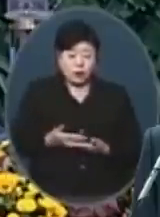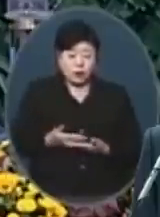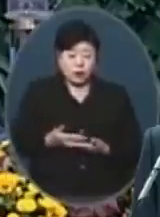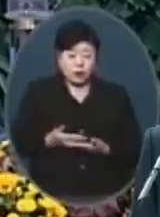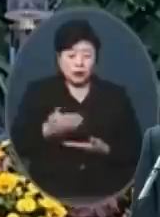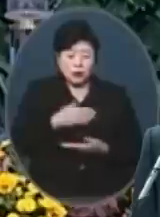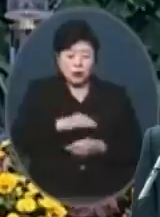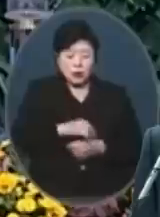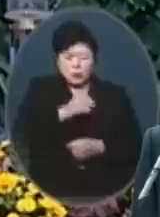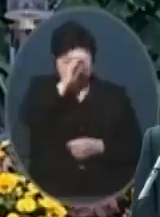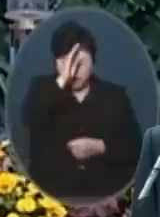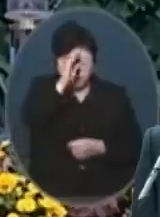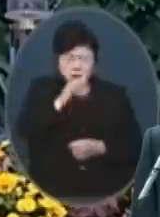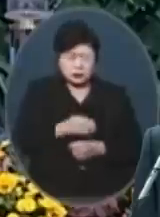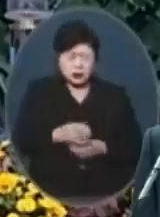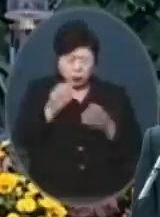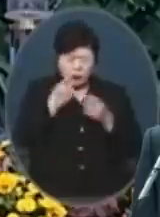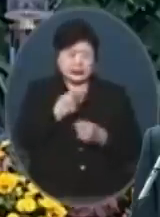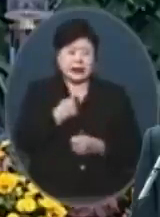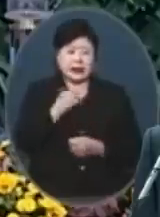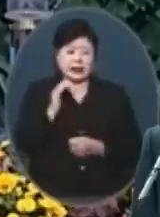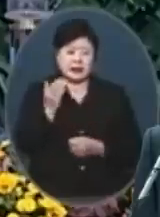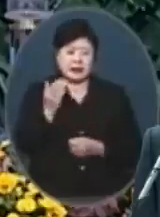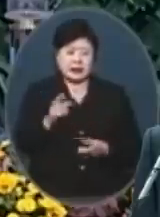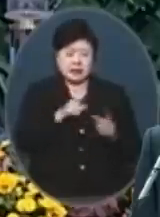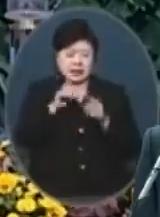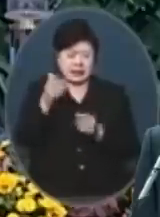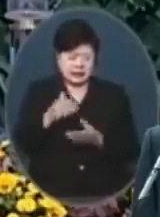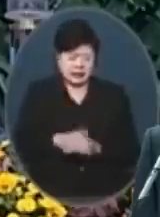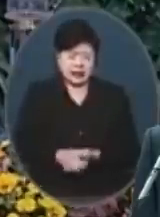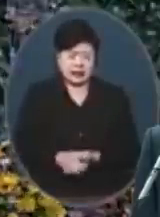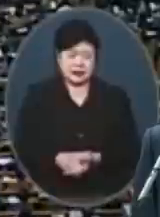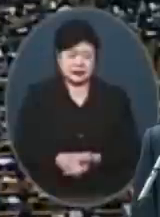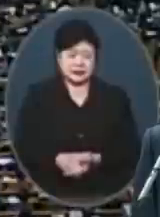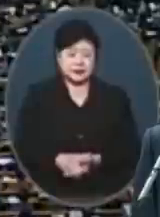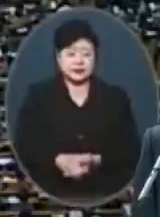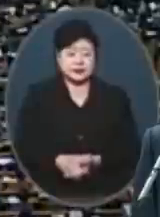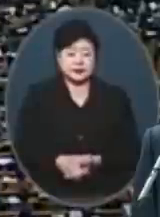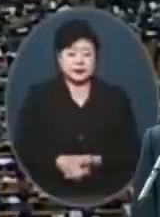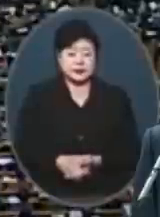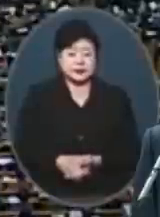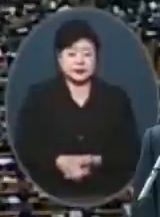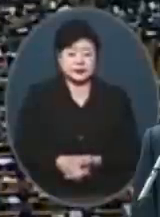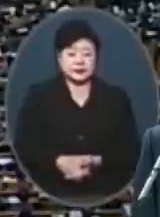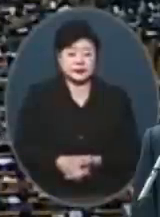육체가 병들어서 고난당하는 삶을 살게 되는 것입니다.